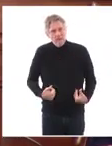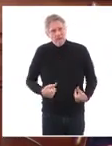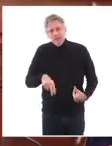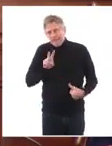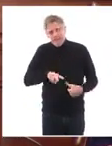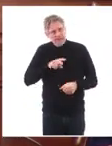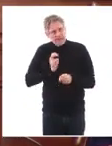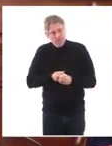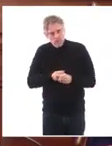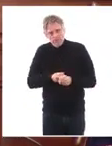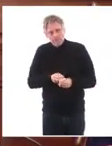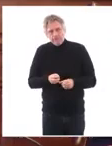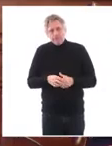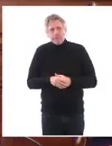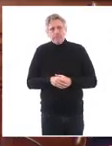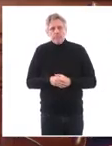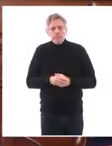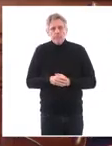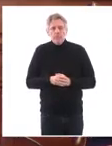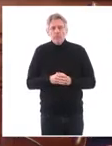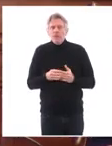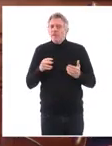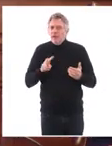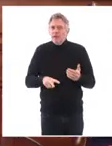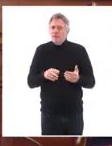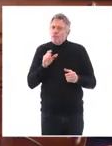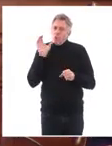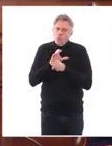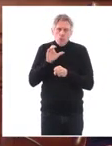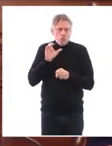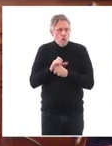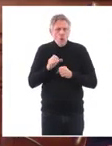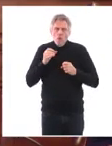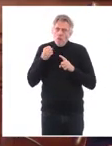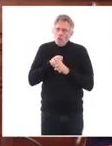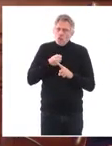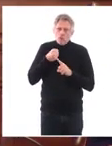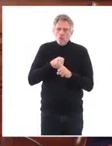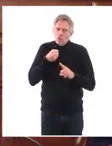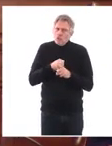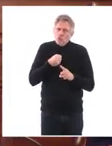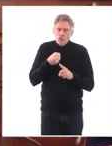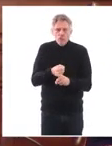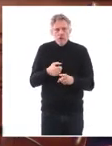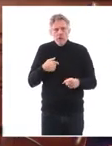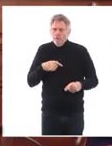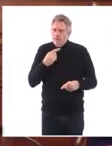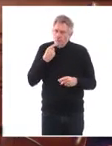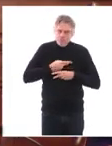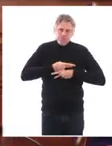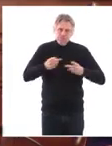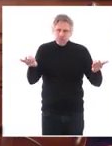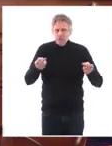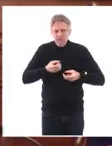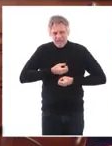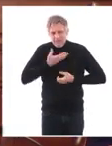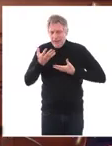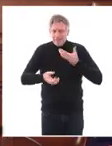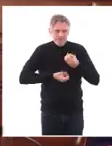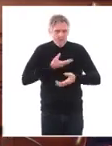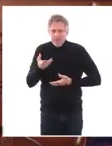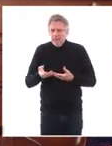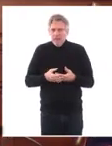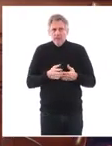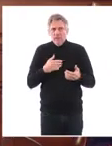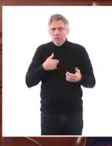ça, effectivement, c'est des choses contre lesquelles on doit lutter, des choses qu'on doit exprimer, sur lesquelles on doit faciliter